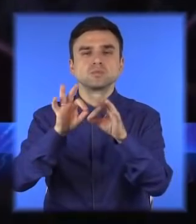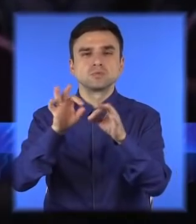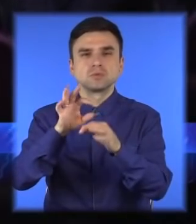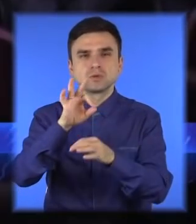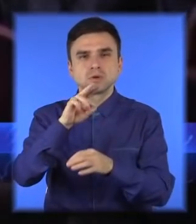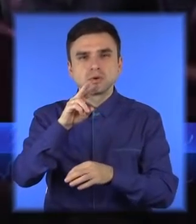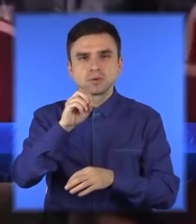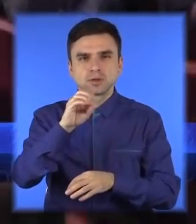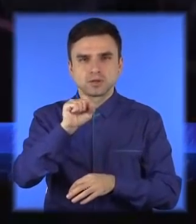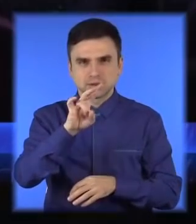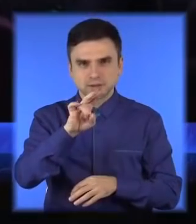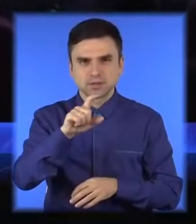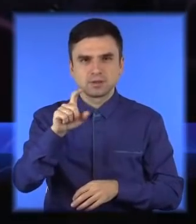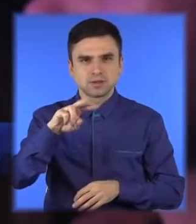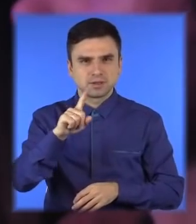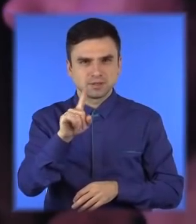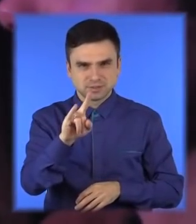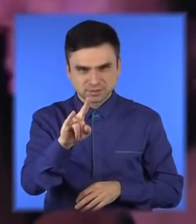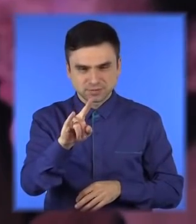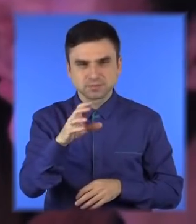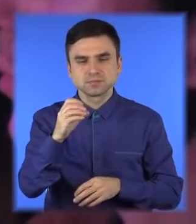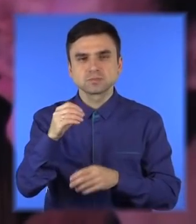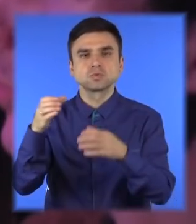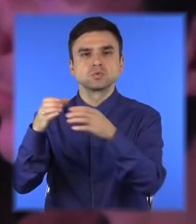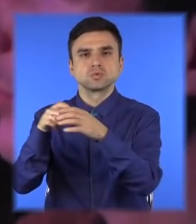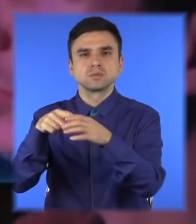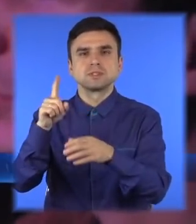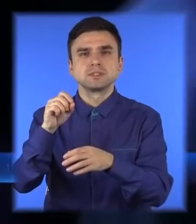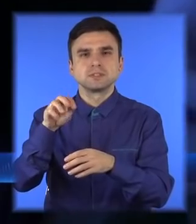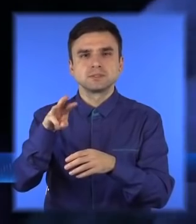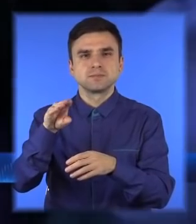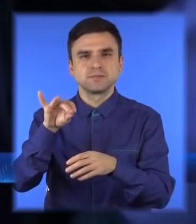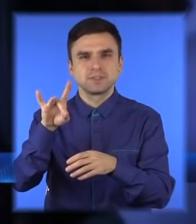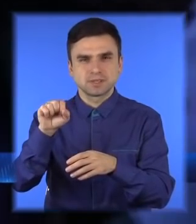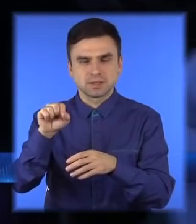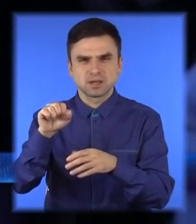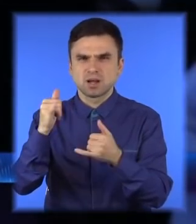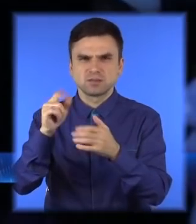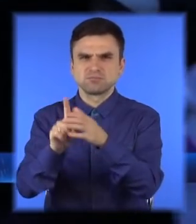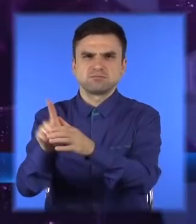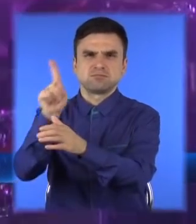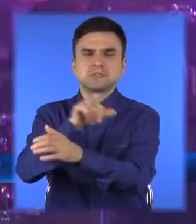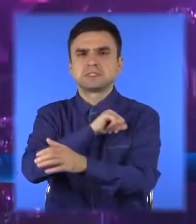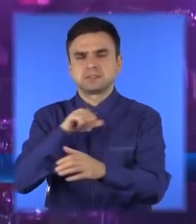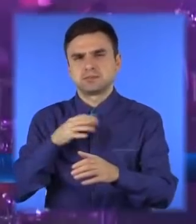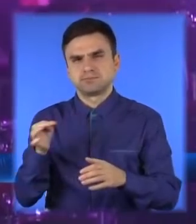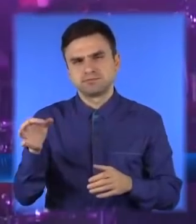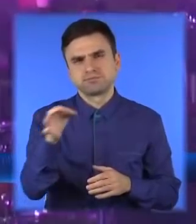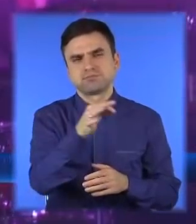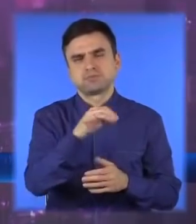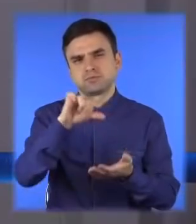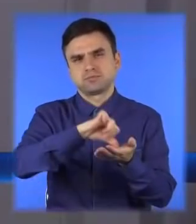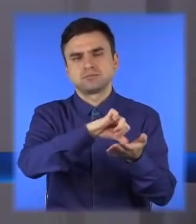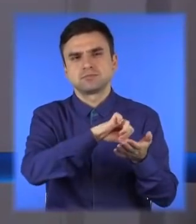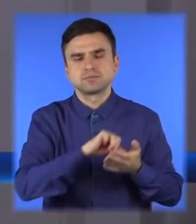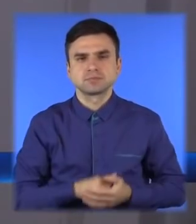тепер вперше з сольником у Кривому Розі. Серед глядачів – люди різного віку. Хтось прийшов заради цікавості, а дехто фанат